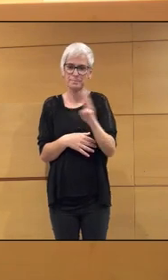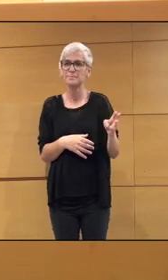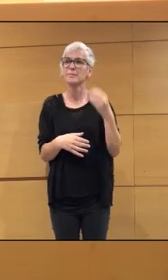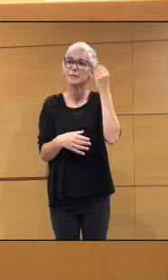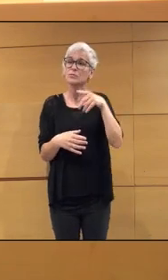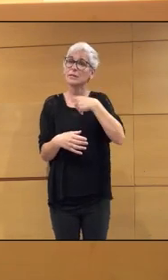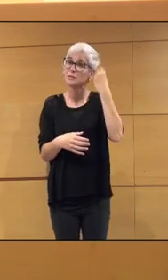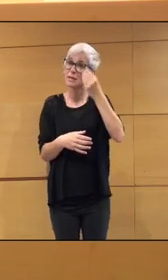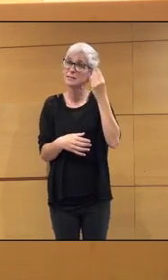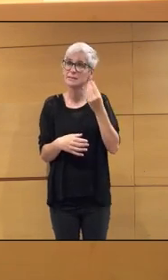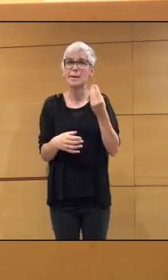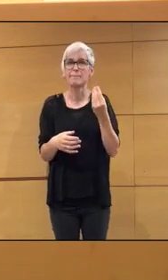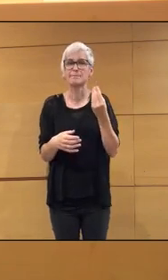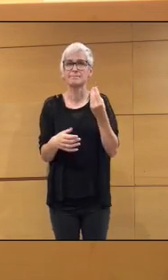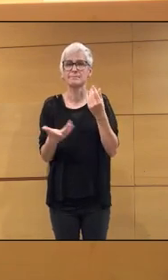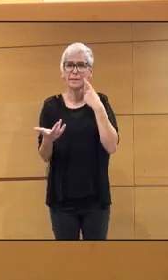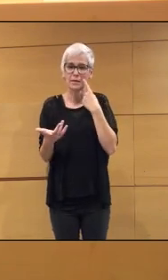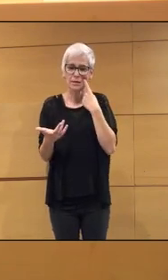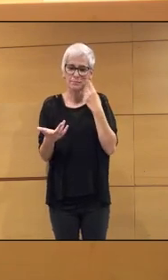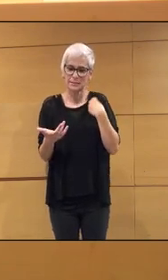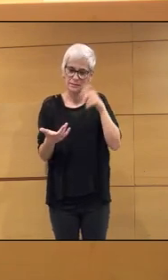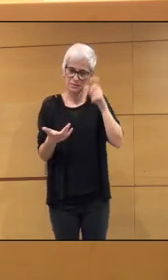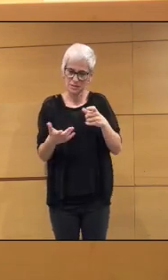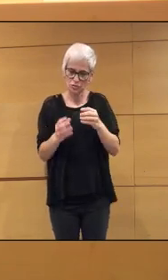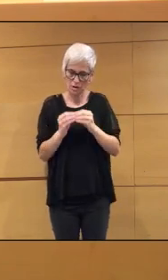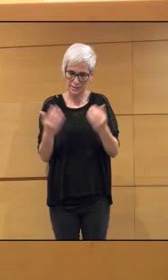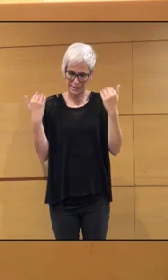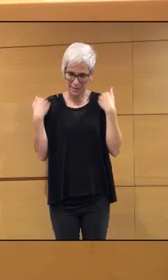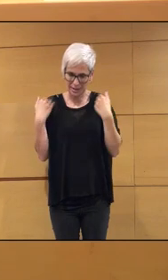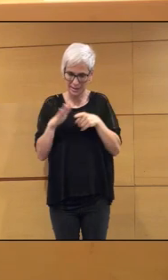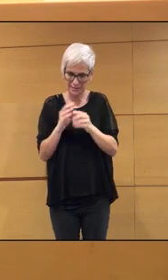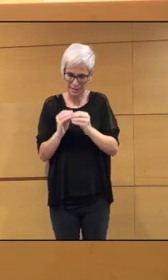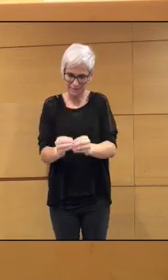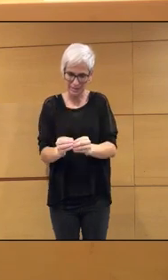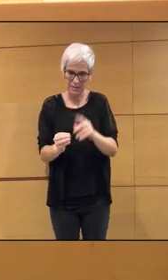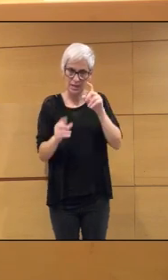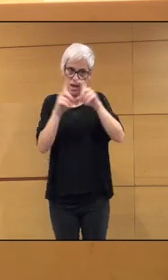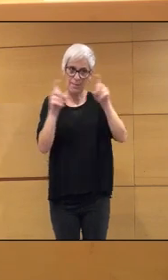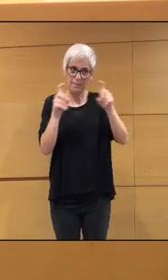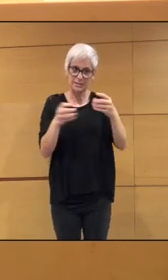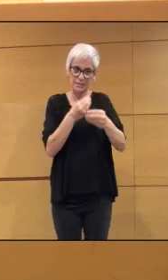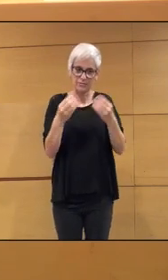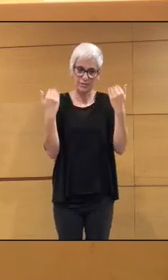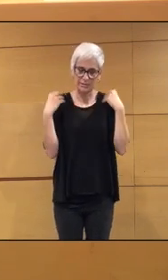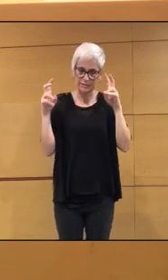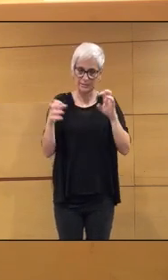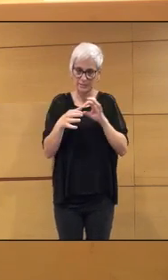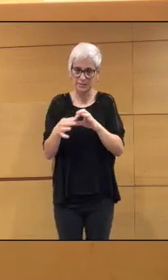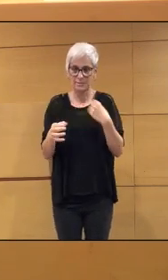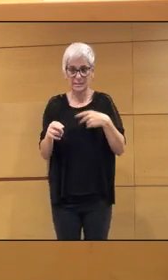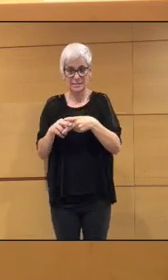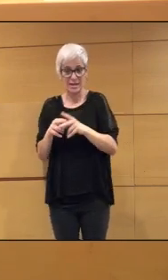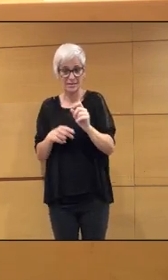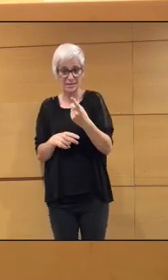que segurament els desenvolupadors i les empreses que ens desenvolupen aquestes